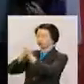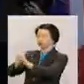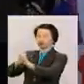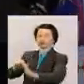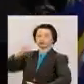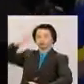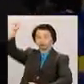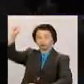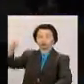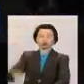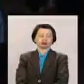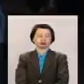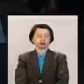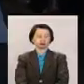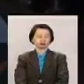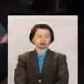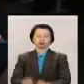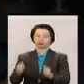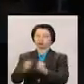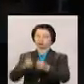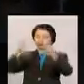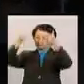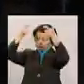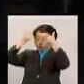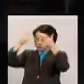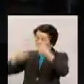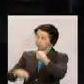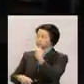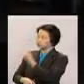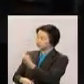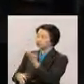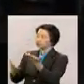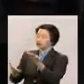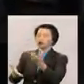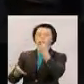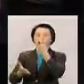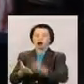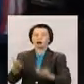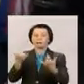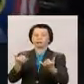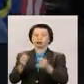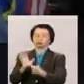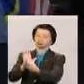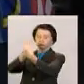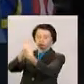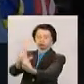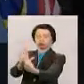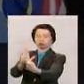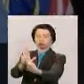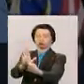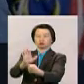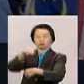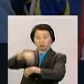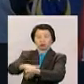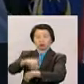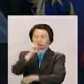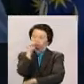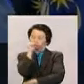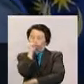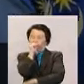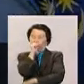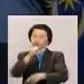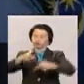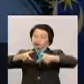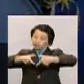Jadi dengan tanjak dan sebagainya, yeah, ni apakah yang nak ditampilkan kepada penonton-penonton untuk konsert Sayang Malaysia